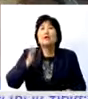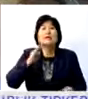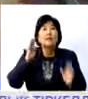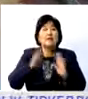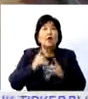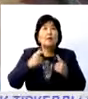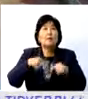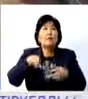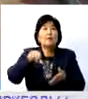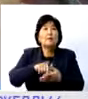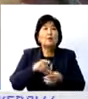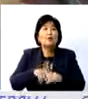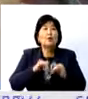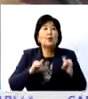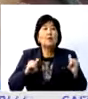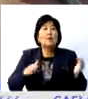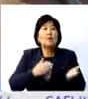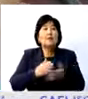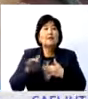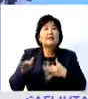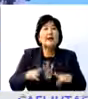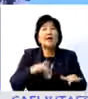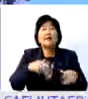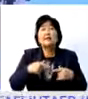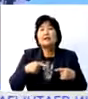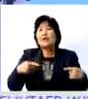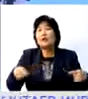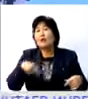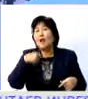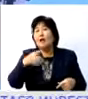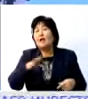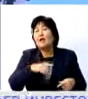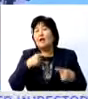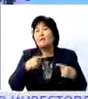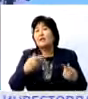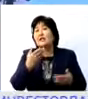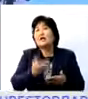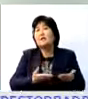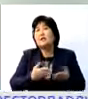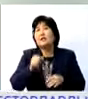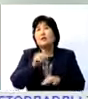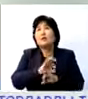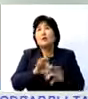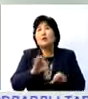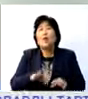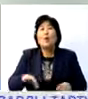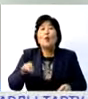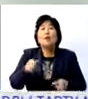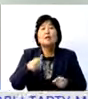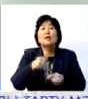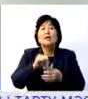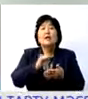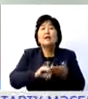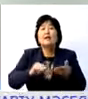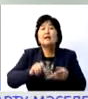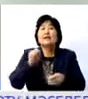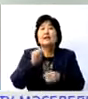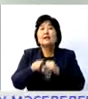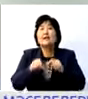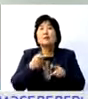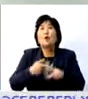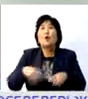Бөлім басшысы осы саланы өркендету бағытында атқарылып жатқан шаралар туралы айта келе бірқатар мәселеге тоқталды. Облыс әкімінің хаттамалық тапсырмалары бар,